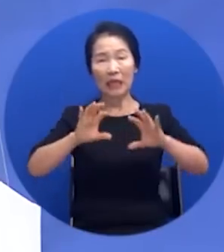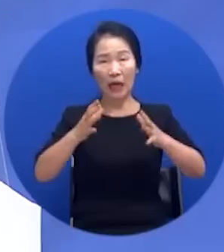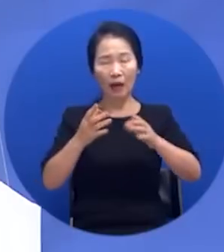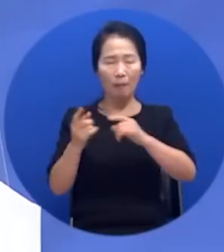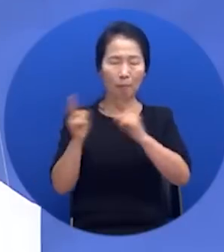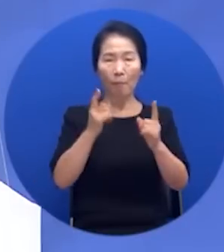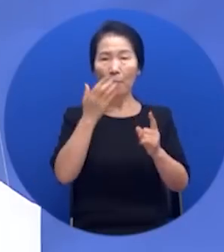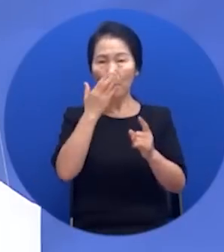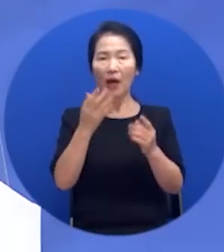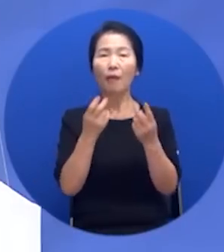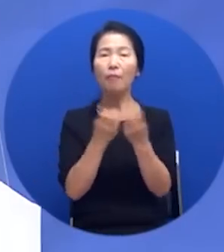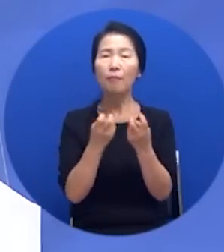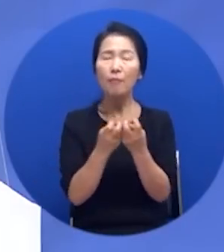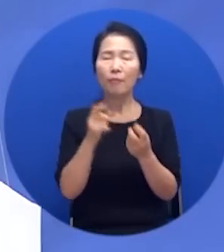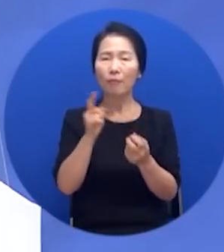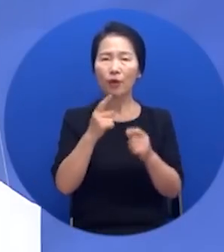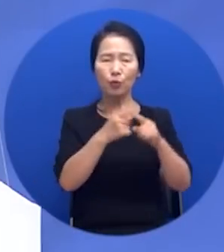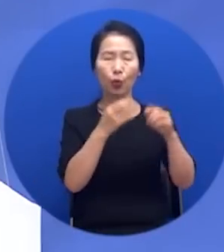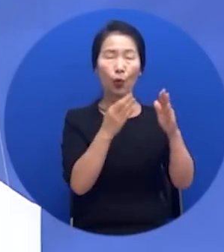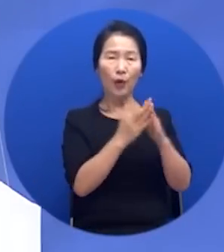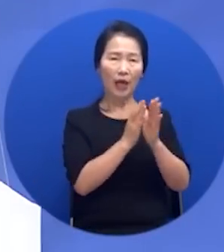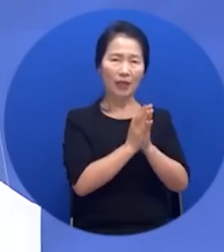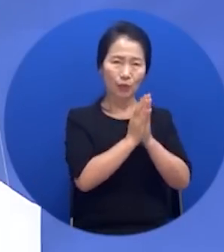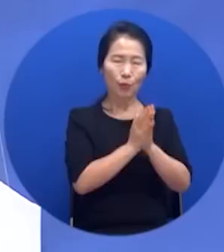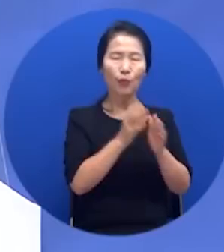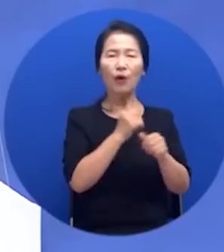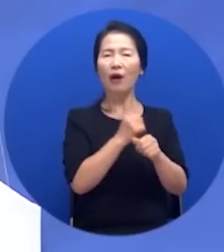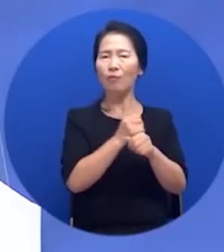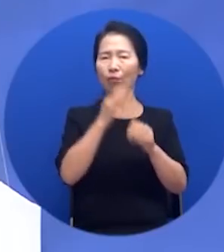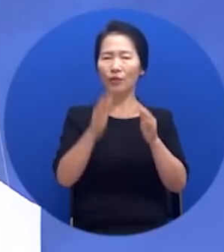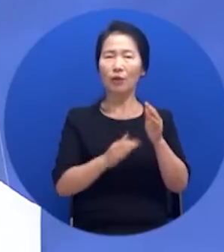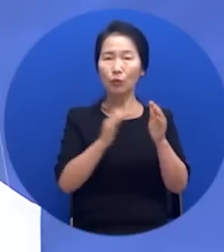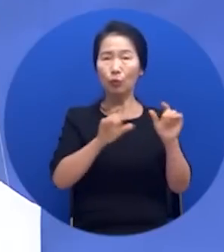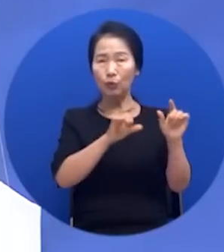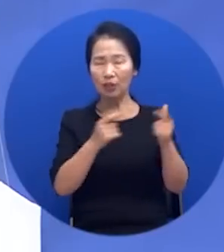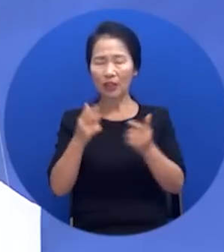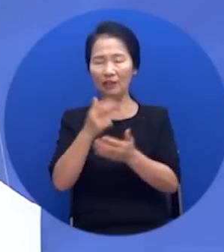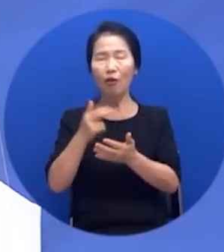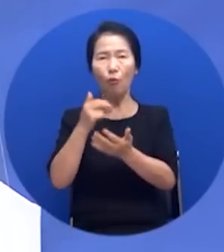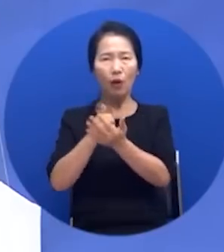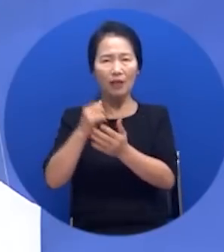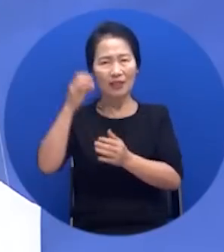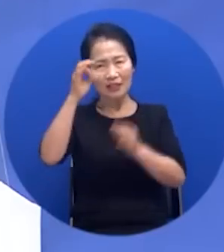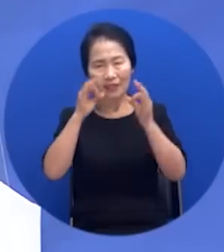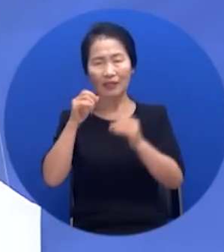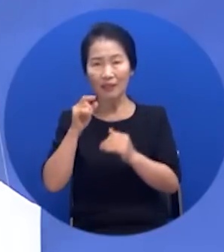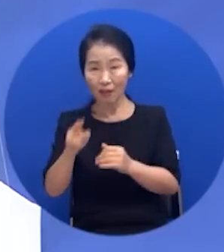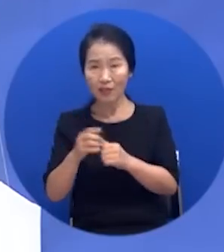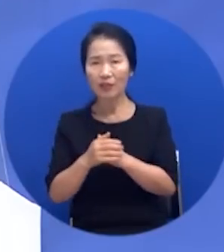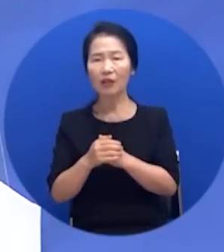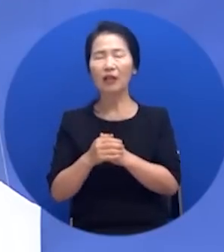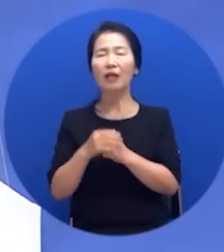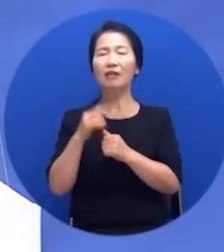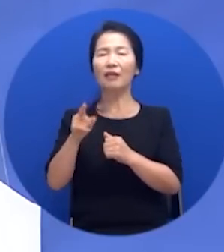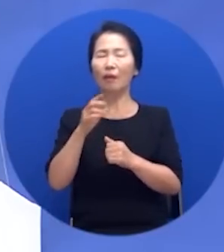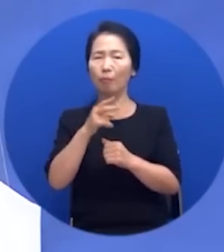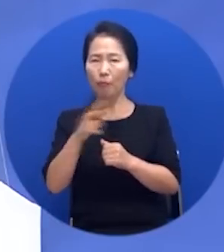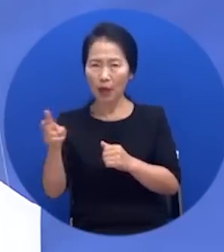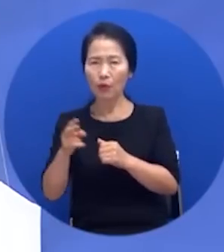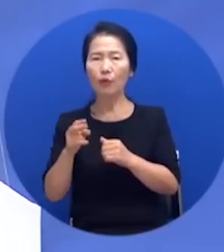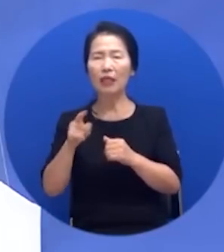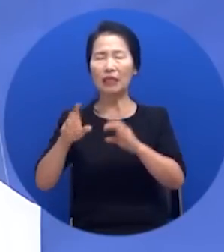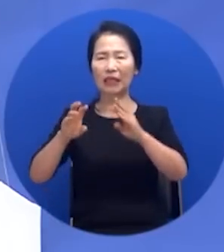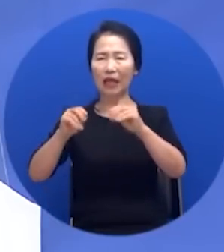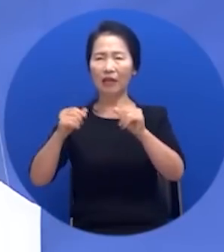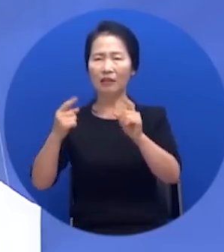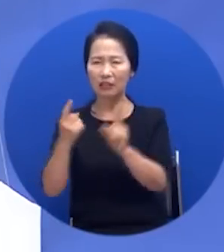뭐냐? 교회가 기도하고 성도들이 여호와를 찾는 것, 그것이 바로 이 땅을 치료하는